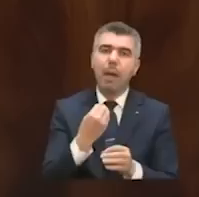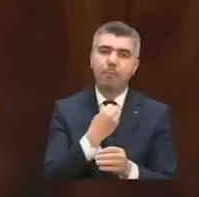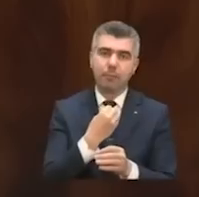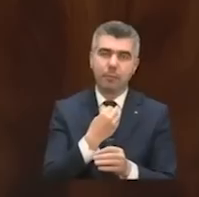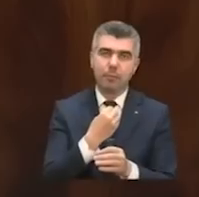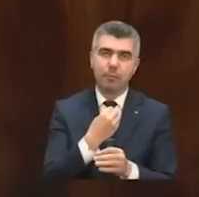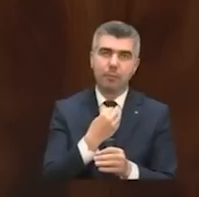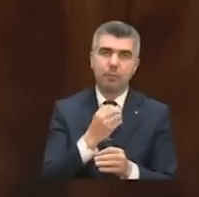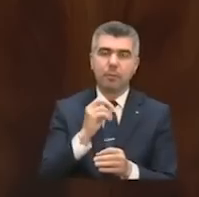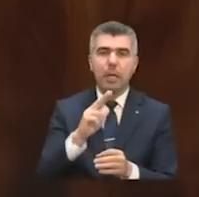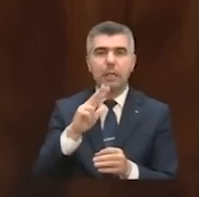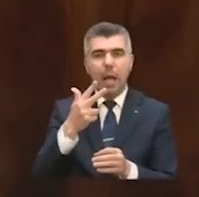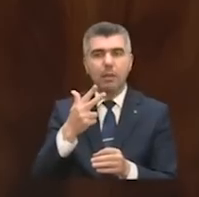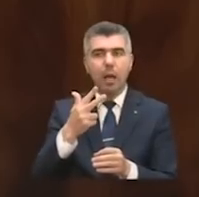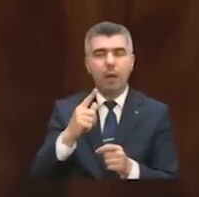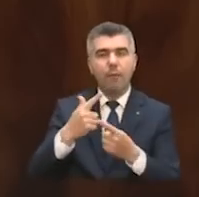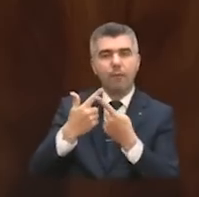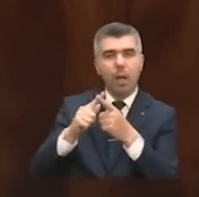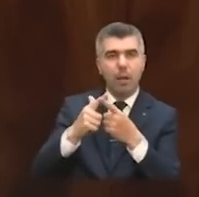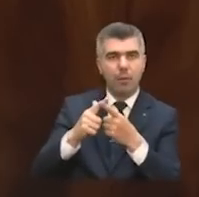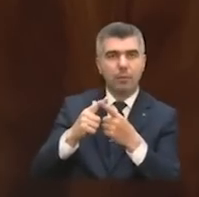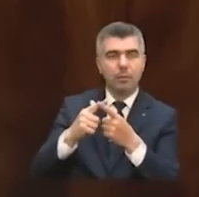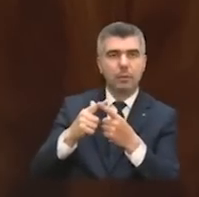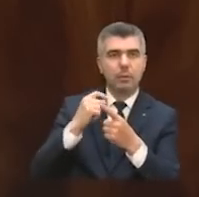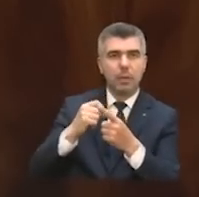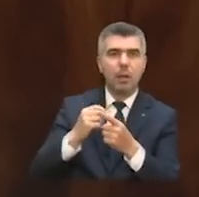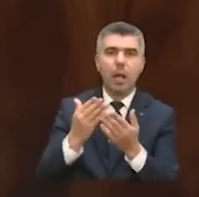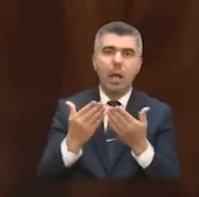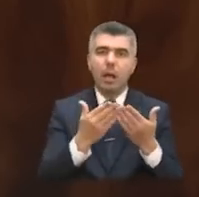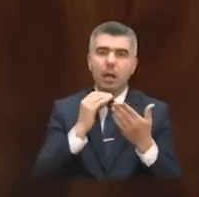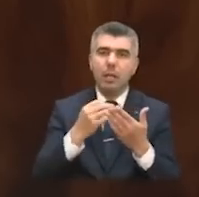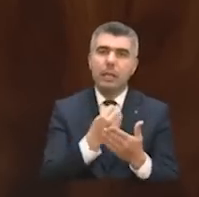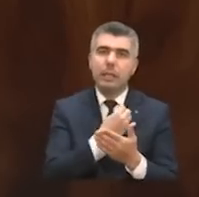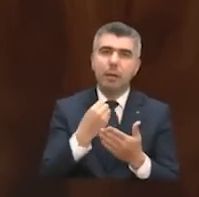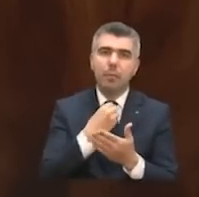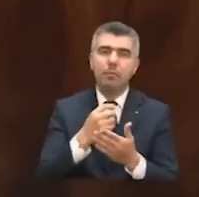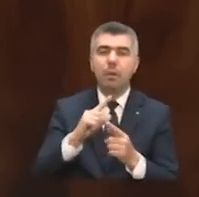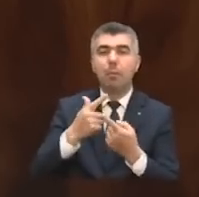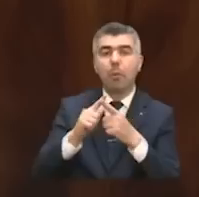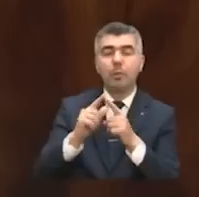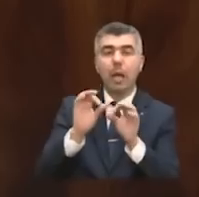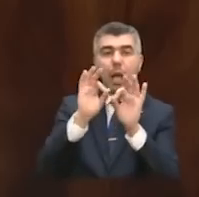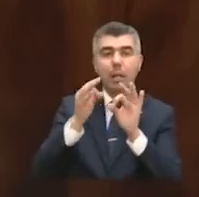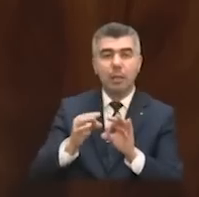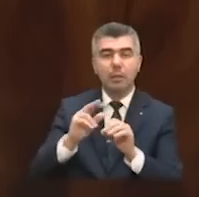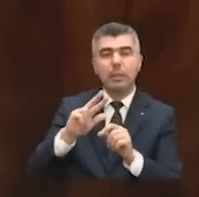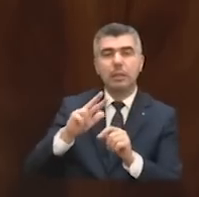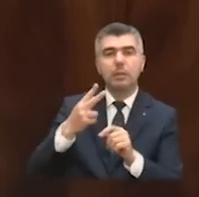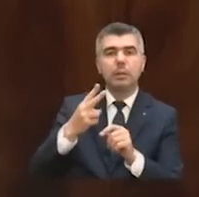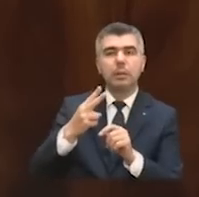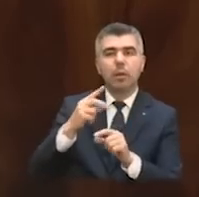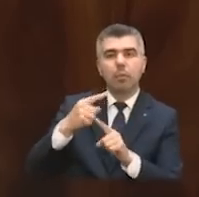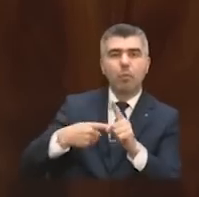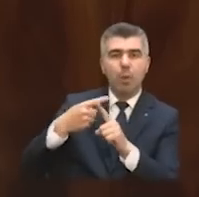وقلنا غادي نزيدوا 3 ديال الجامعات فين غادي يقراوا هاد الاطباء، وغادي نزيدوا العدد وبغينا نضعفوه في 3،